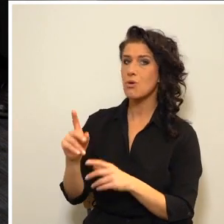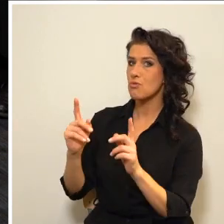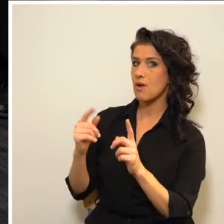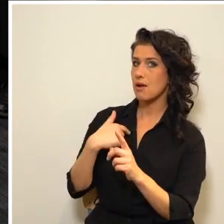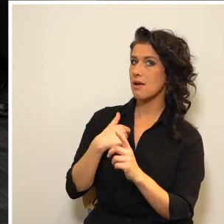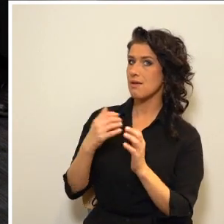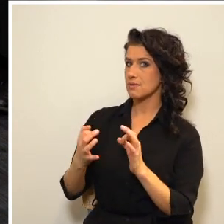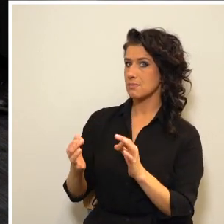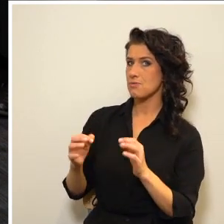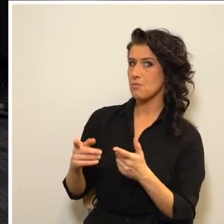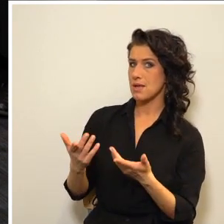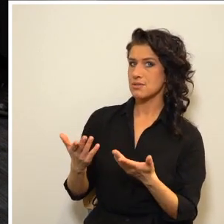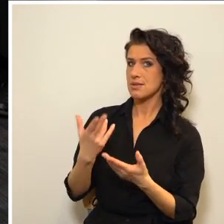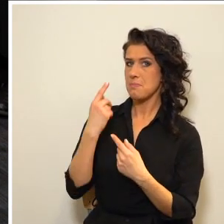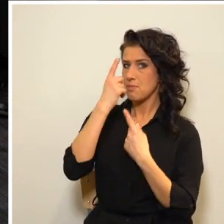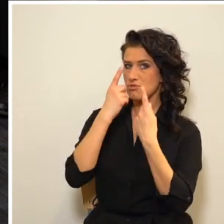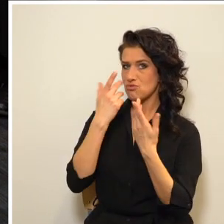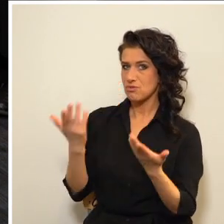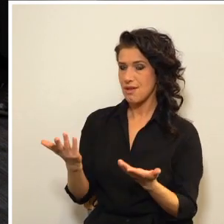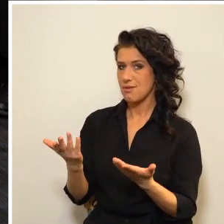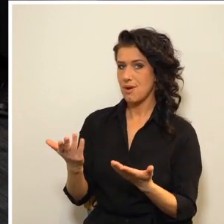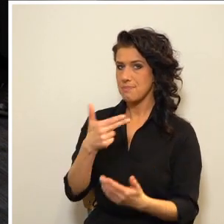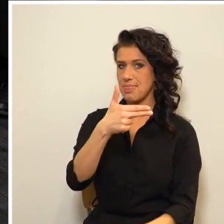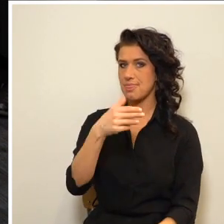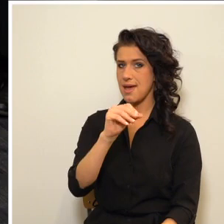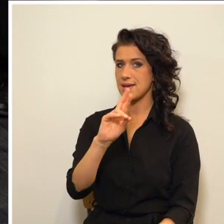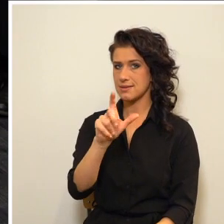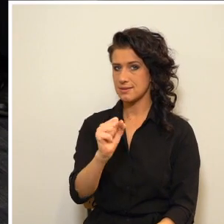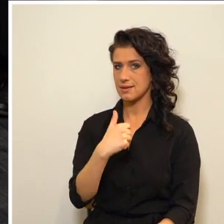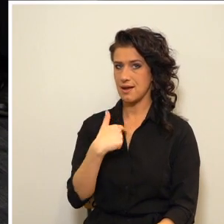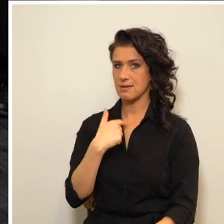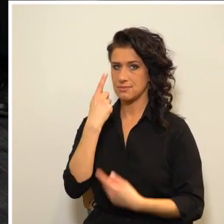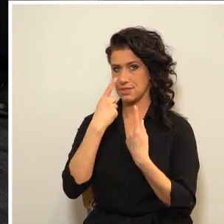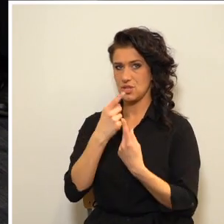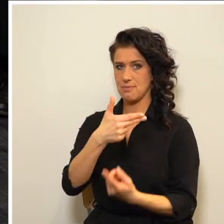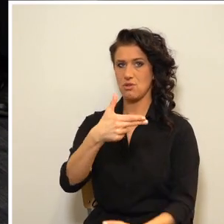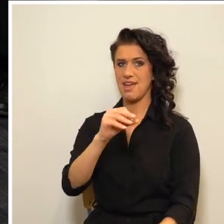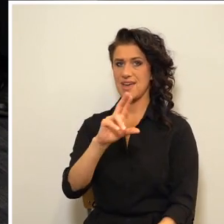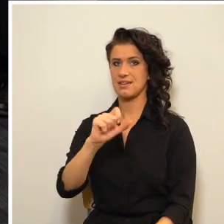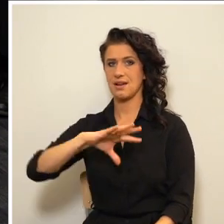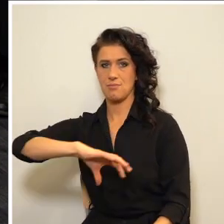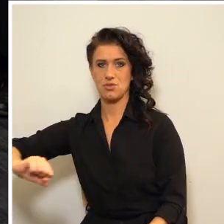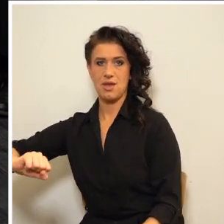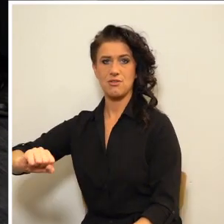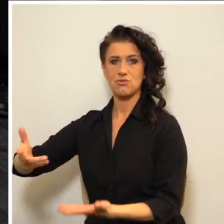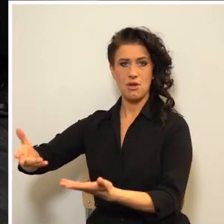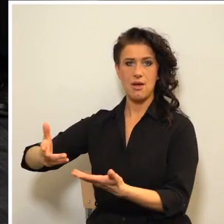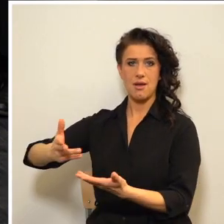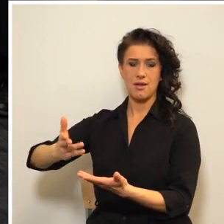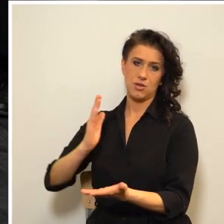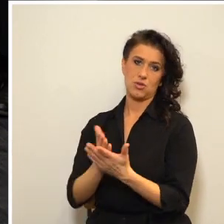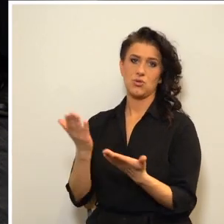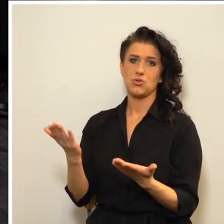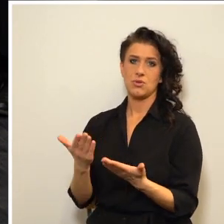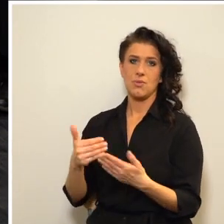momencie nie pomyślałem Ja cały czas myślę o tych nerkach związku z czym nasi odbiorcy nerek nie mają pewnych dywagacji to są